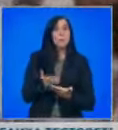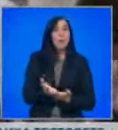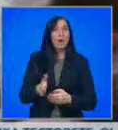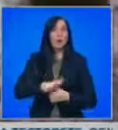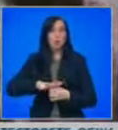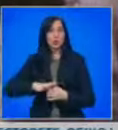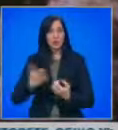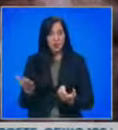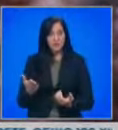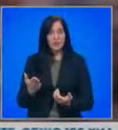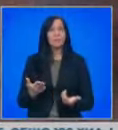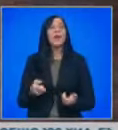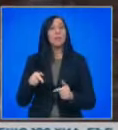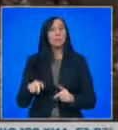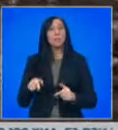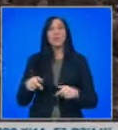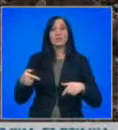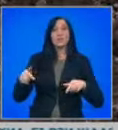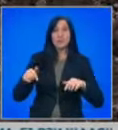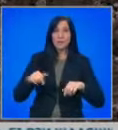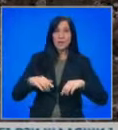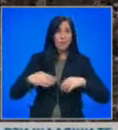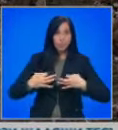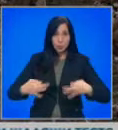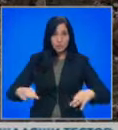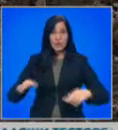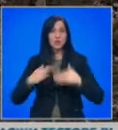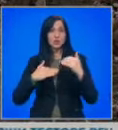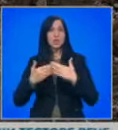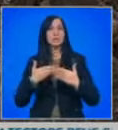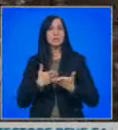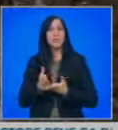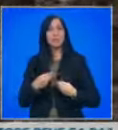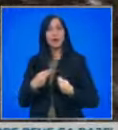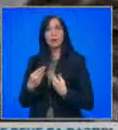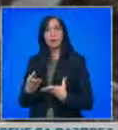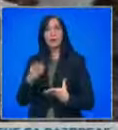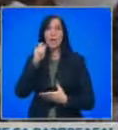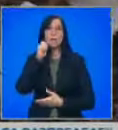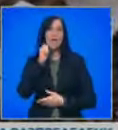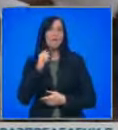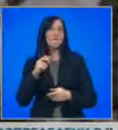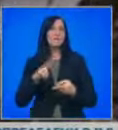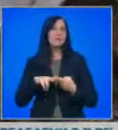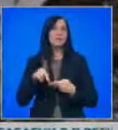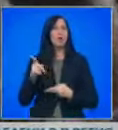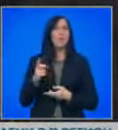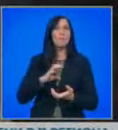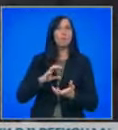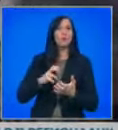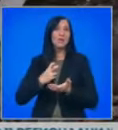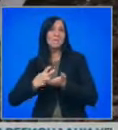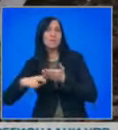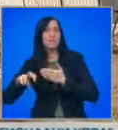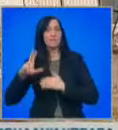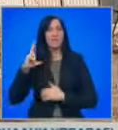живеещи в чужбина. Днес пустееш, строеш. Сред дарителите тогава е и дядото на Веселин, който бил политически емигрант във